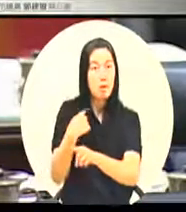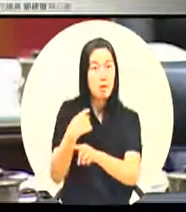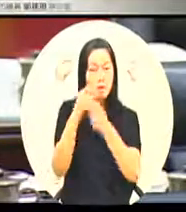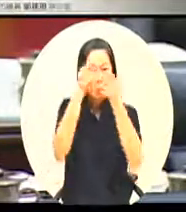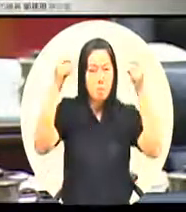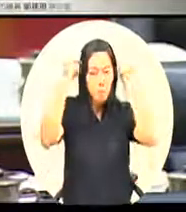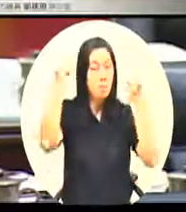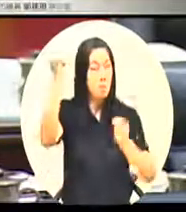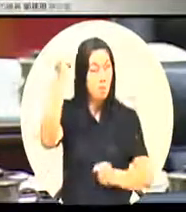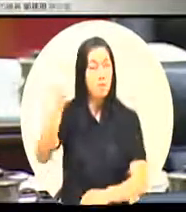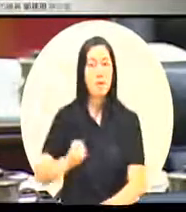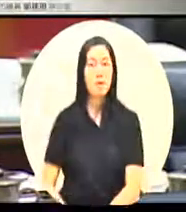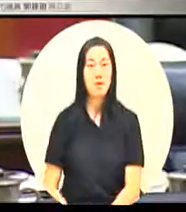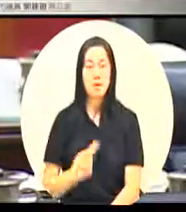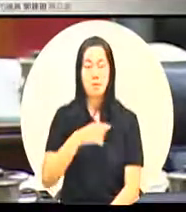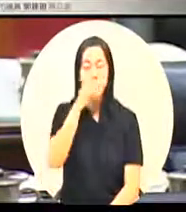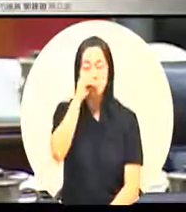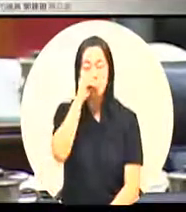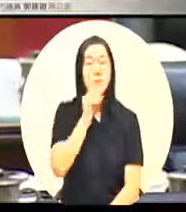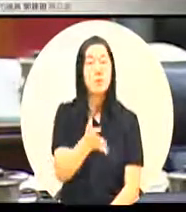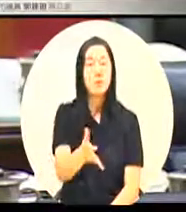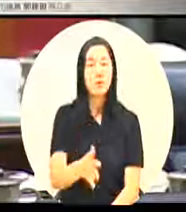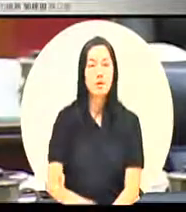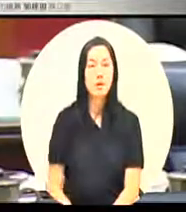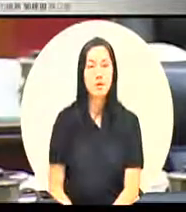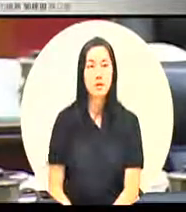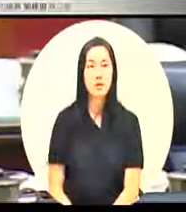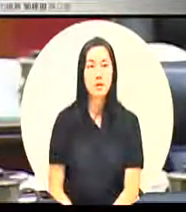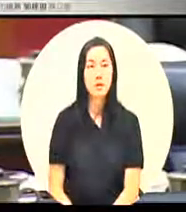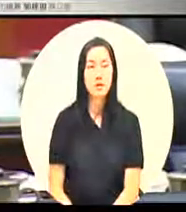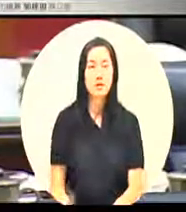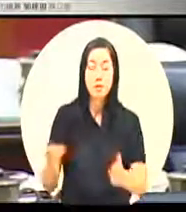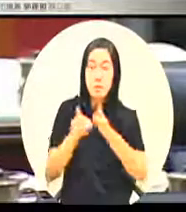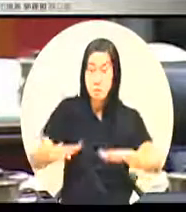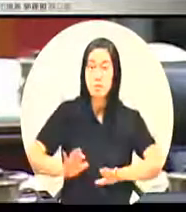点。问题咧，迄句你到底爱进步啊吧？